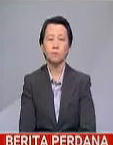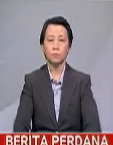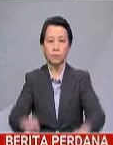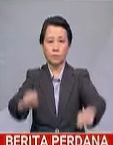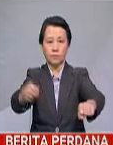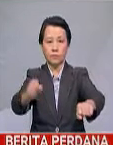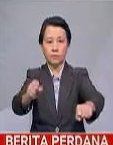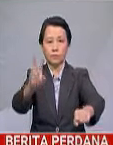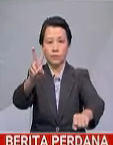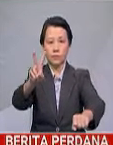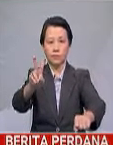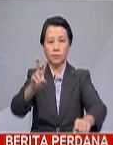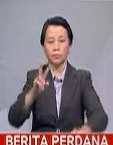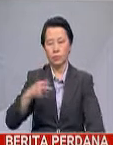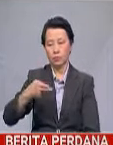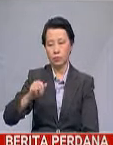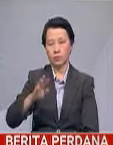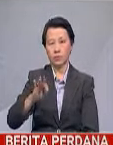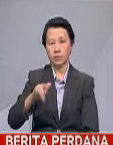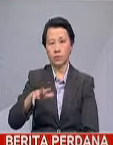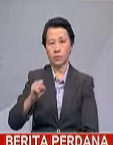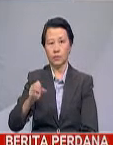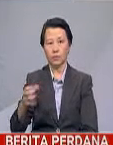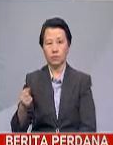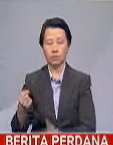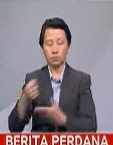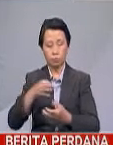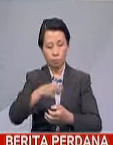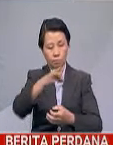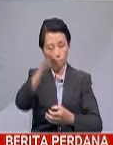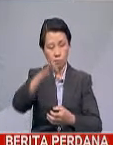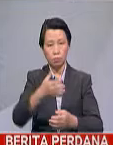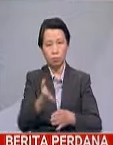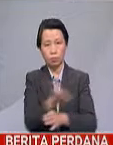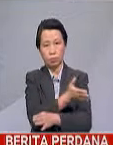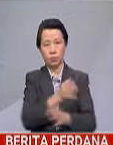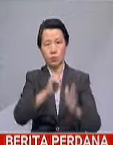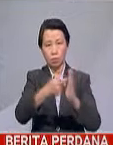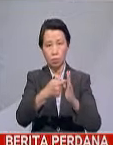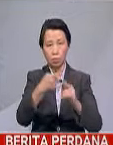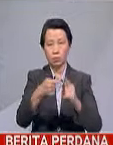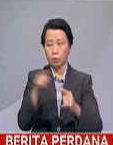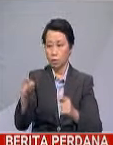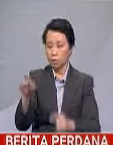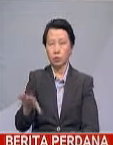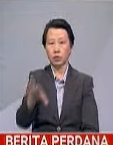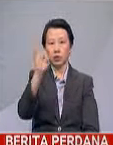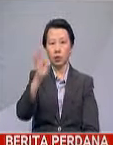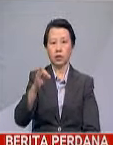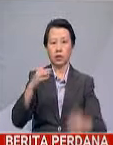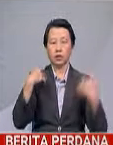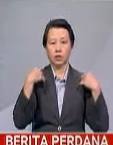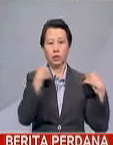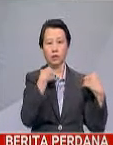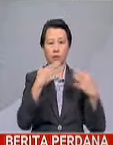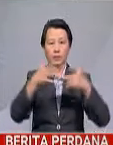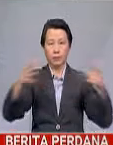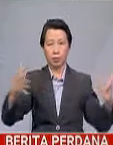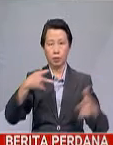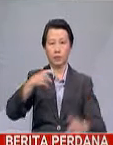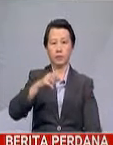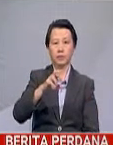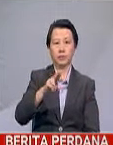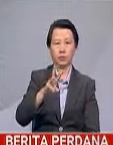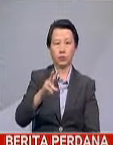Pelumba motor tu negara Hafiz Syahrin mendapat suntikan semangat sebelum saingan musim ini bermula apabila dilantik sebagai duta fesyen terbesar Prima